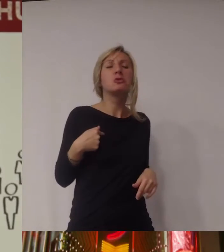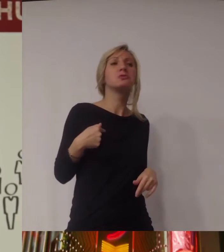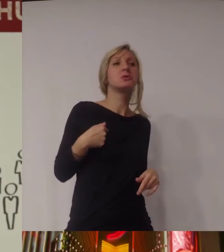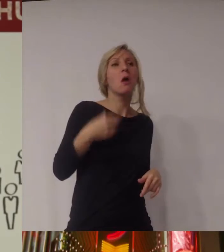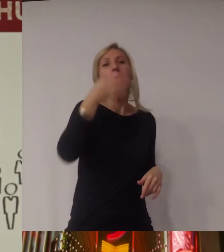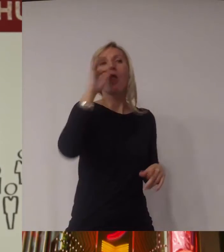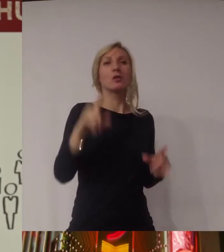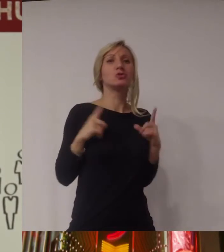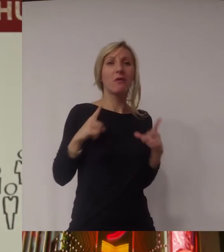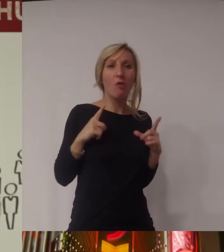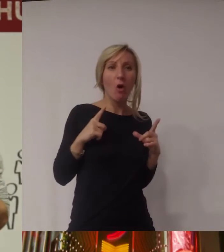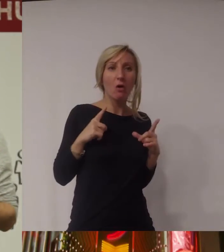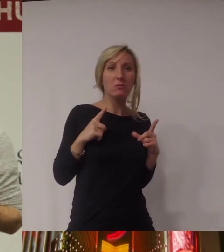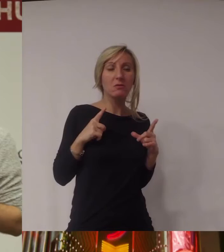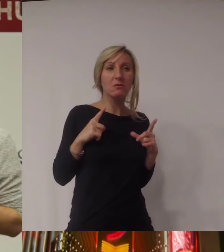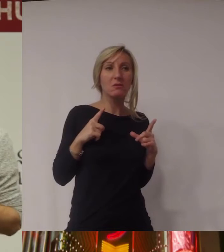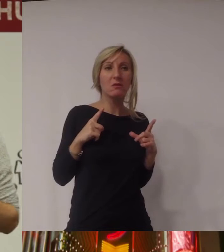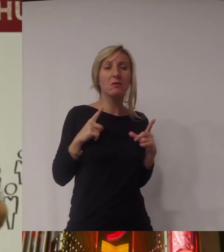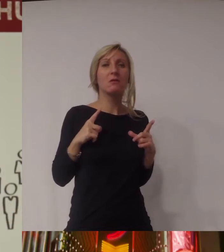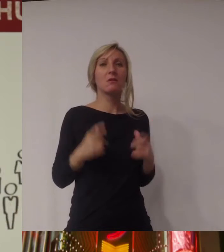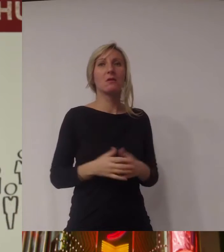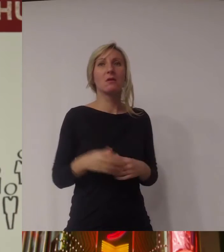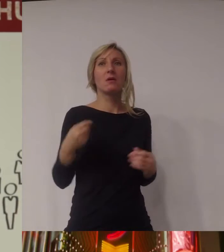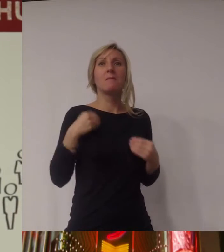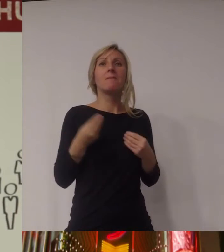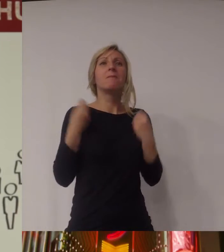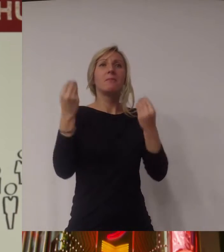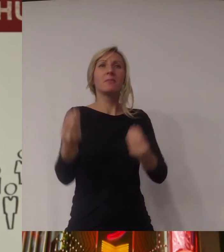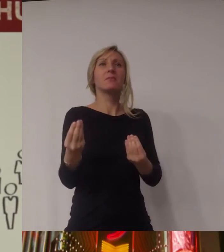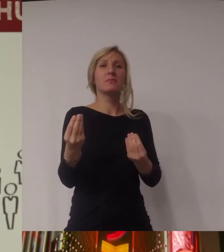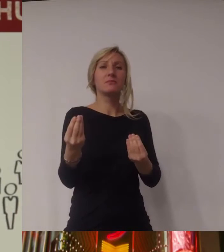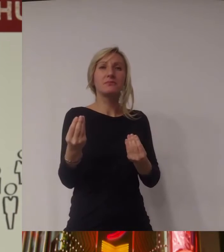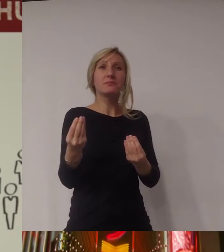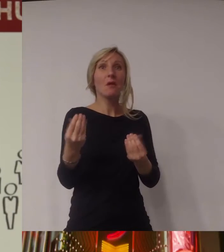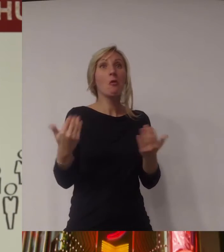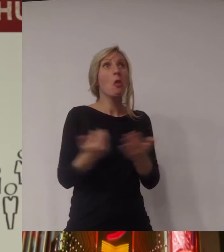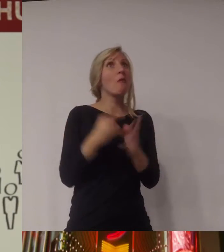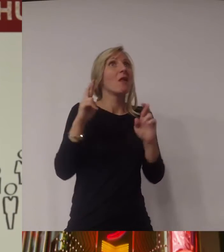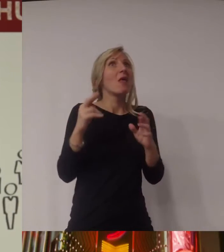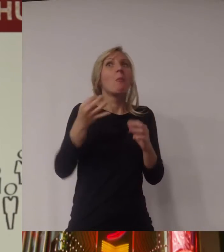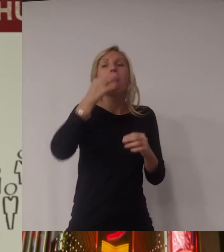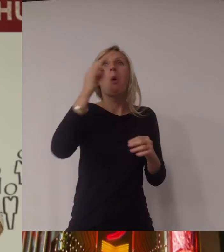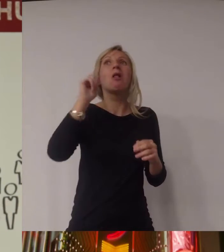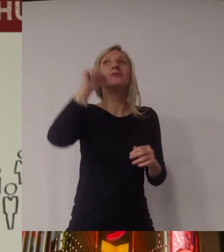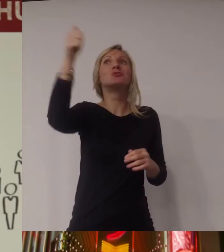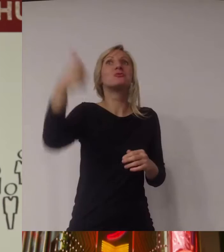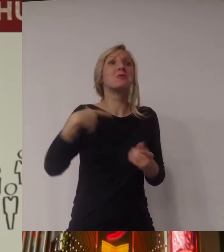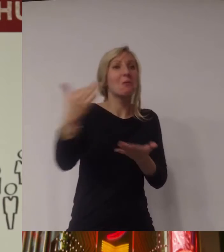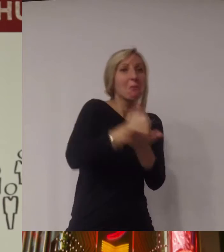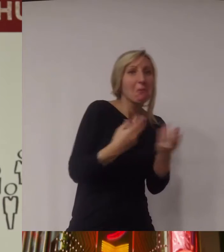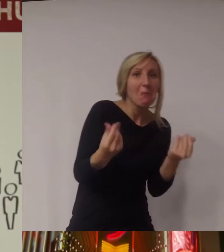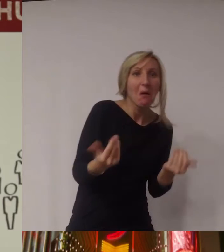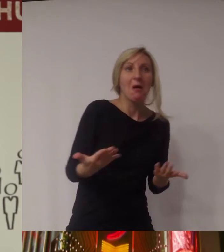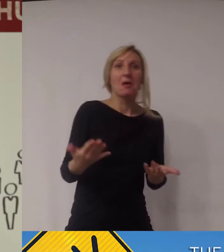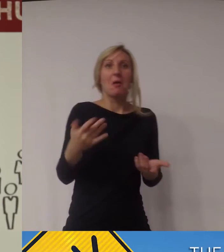i bolji život i davalo je neke nove nade za bolje sutra i za neki bolji i